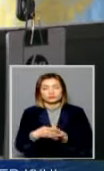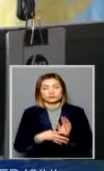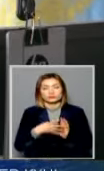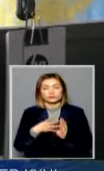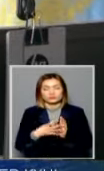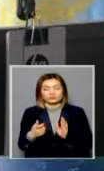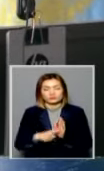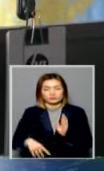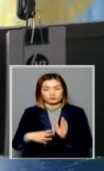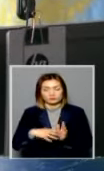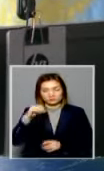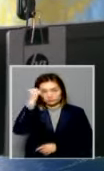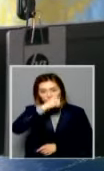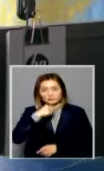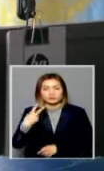1979 жылы